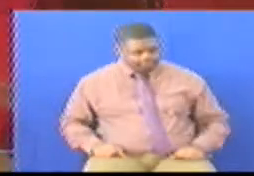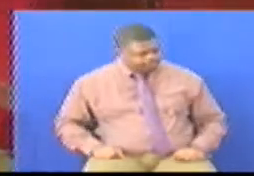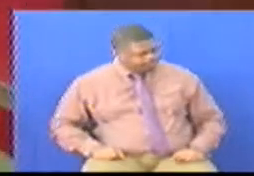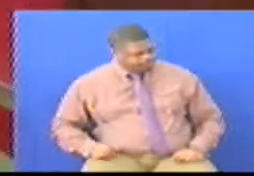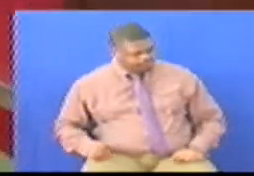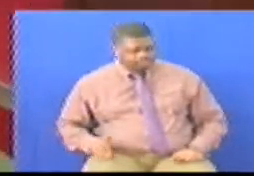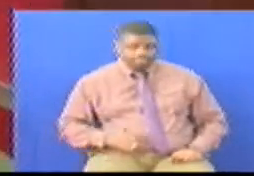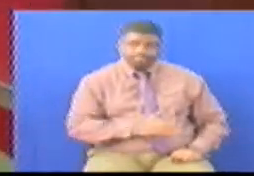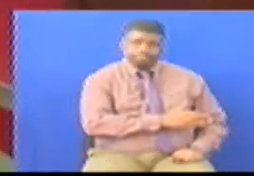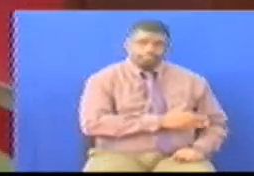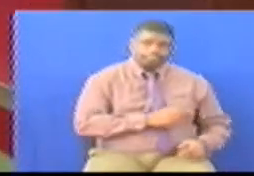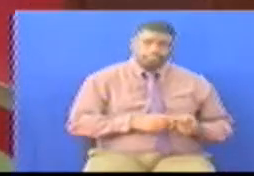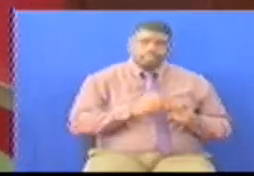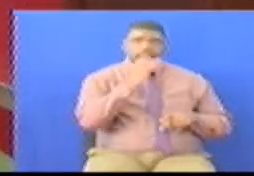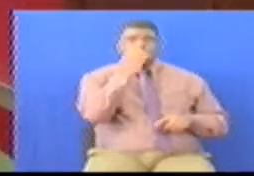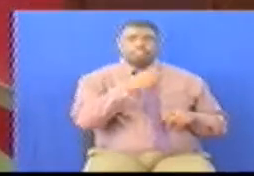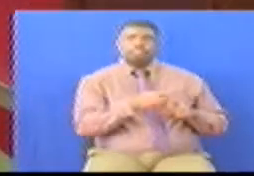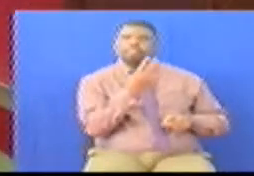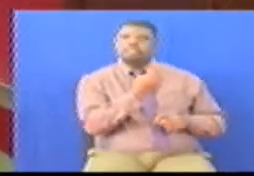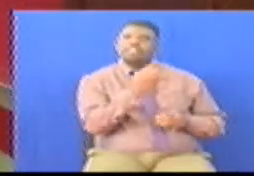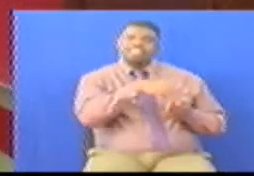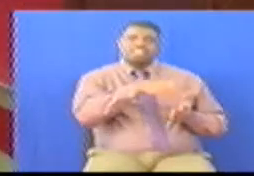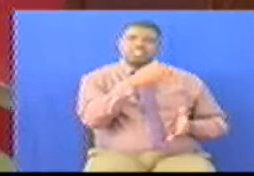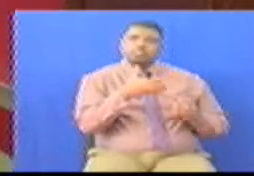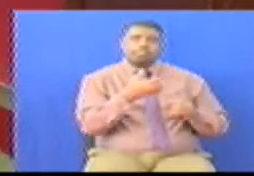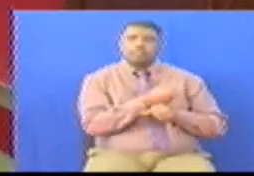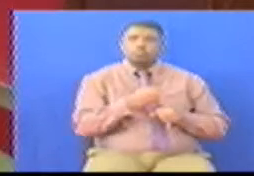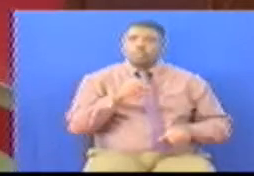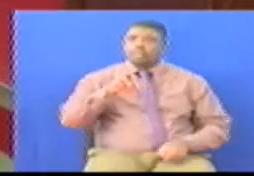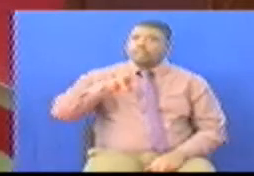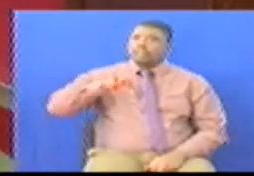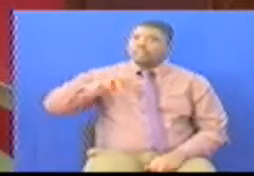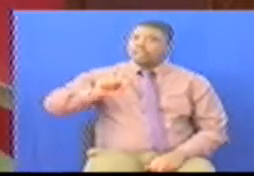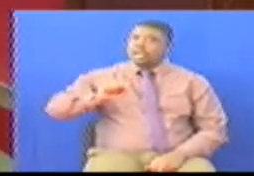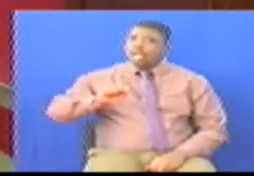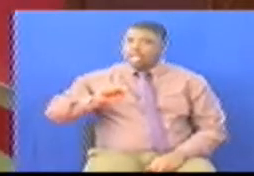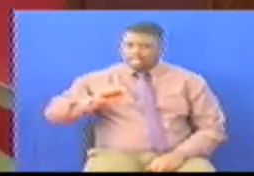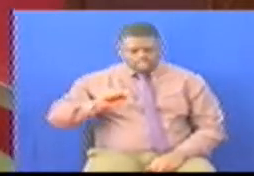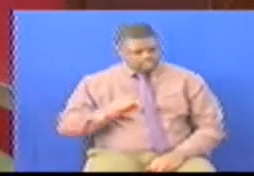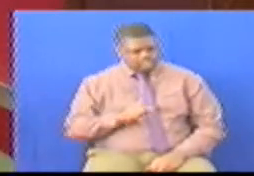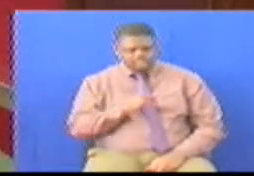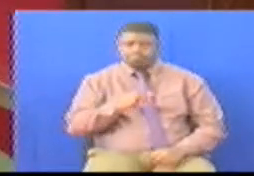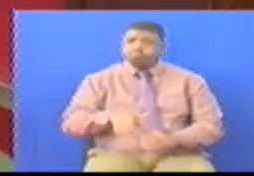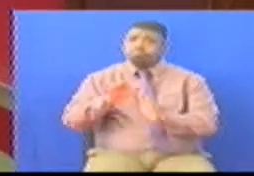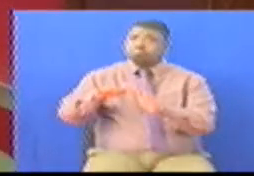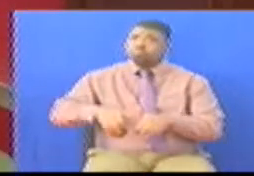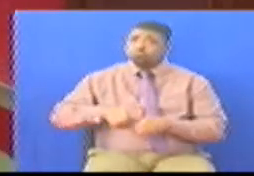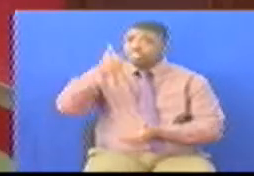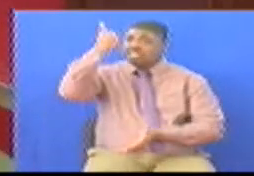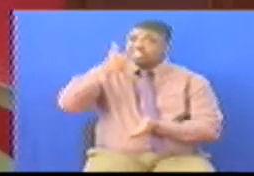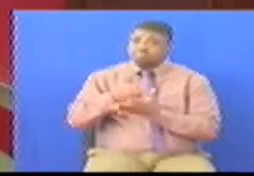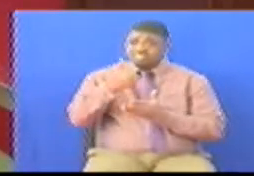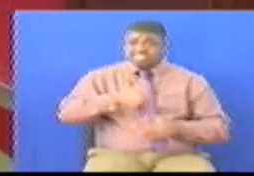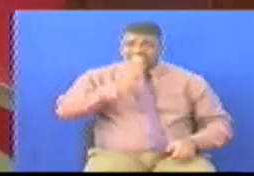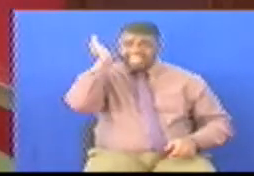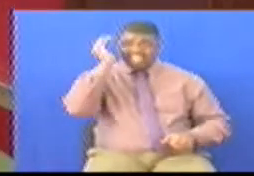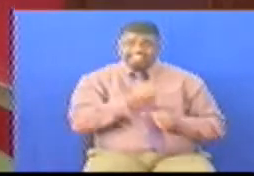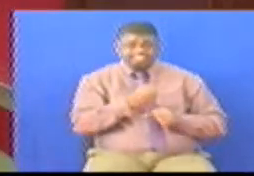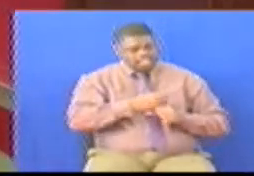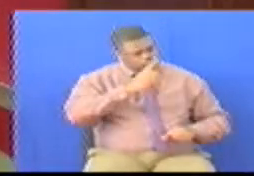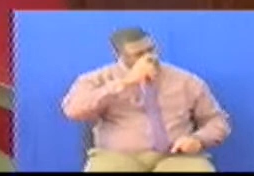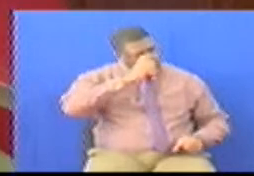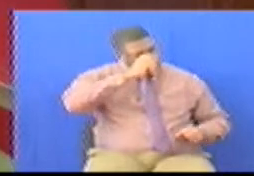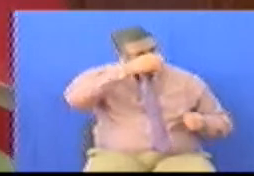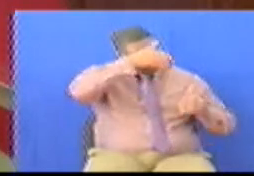namba 2, malipo yasiyo na manufaa yaliyofanywa na REA. Mheshimiwa, bunge liazimia kwamba serikali ifanye uchunguzi wa